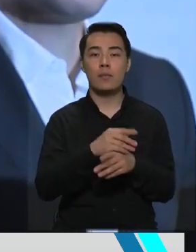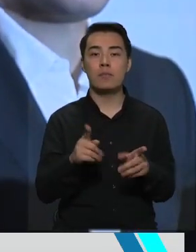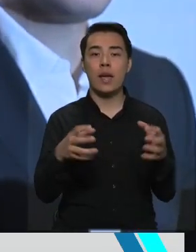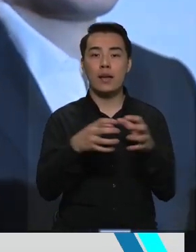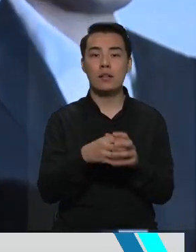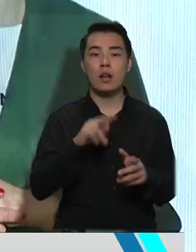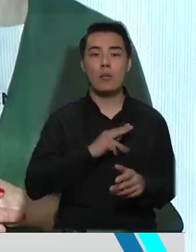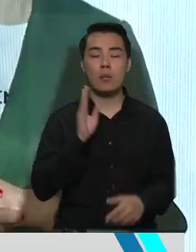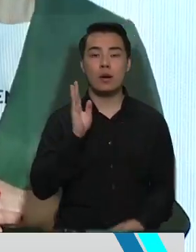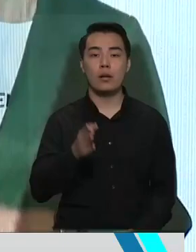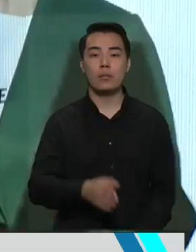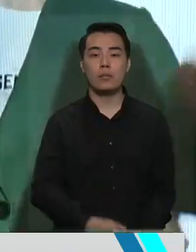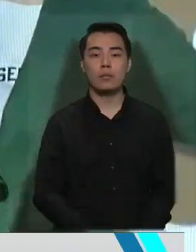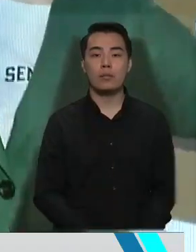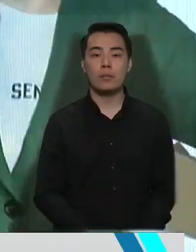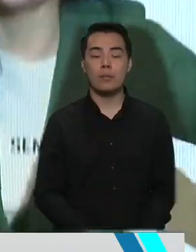работы